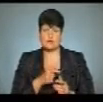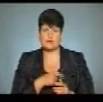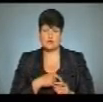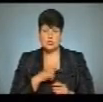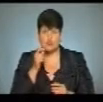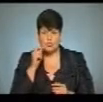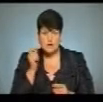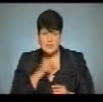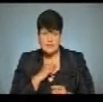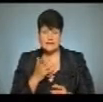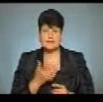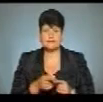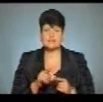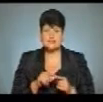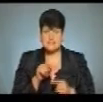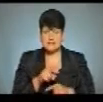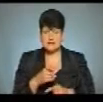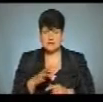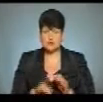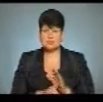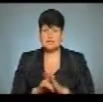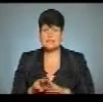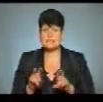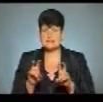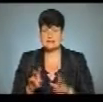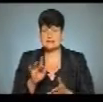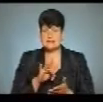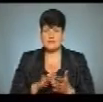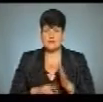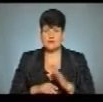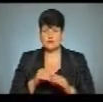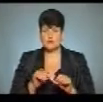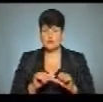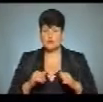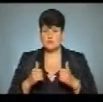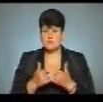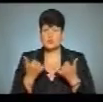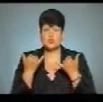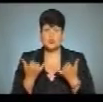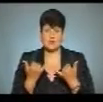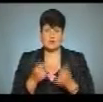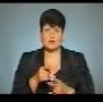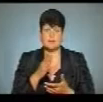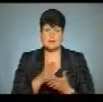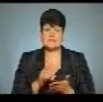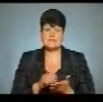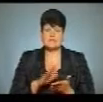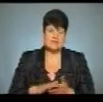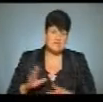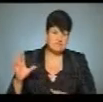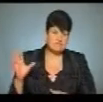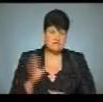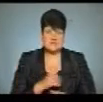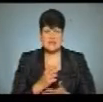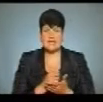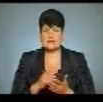адміністративна відповідальність. У ці хвилини починається засідання Центральної виборчої комісії. Сьогодні вона має зареєструвати всіх кандидатів